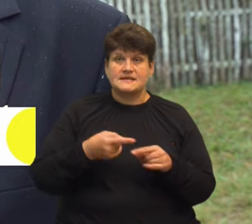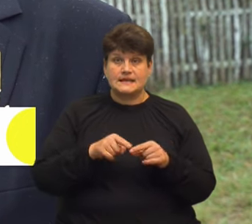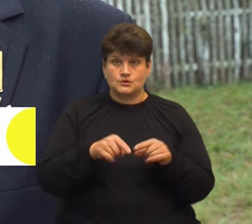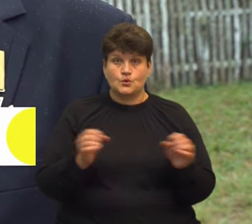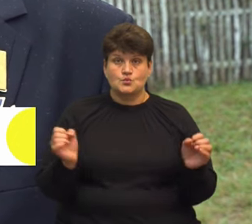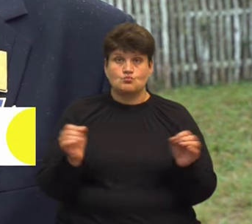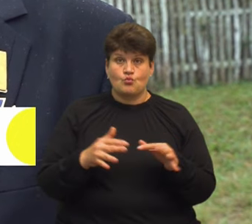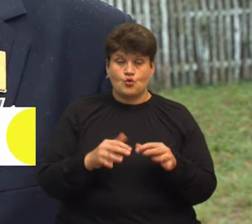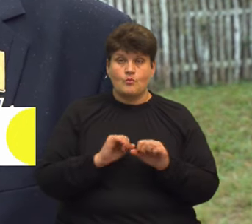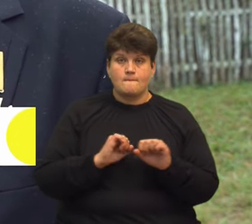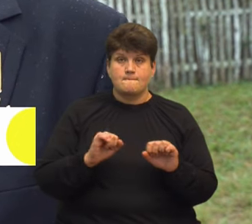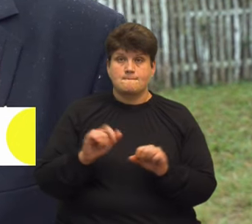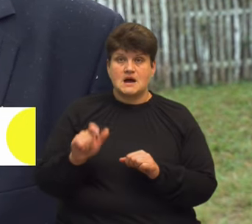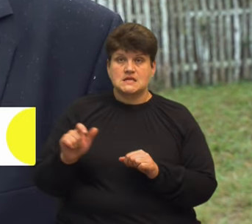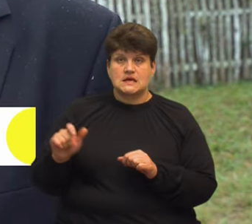патріоти